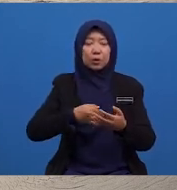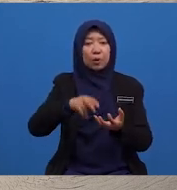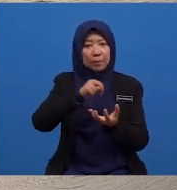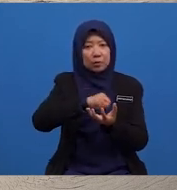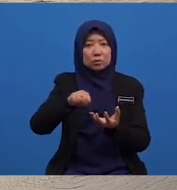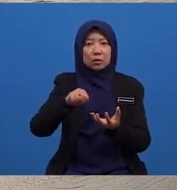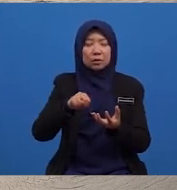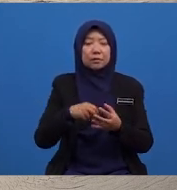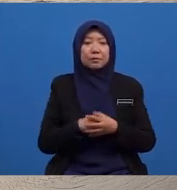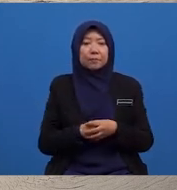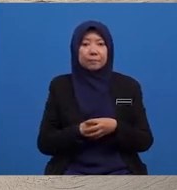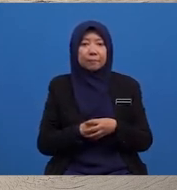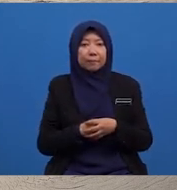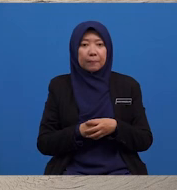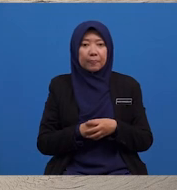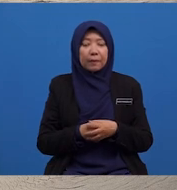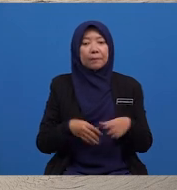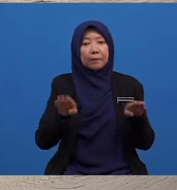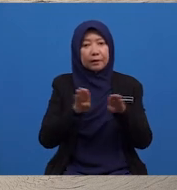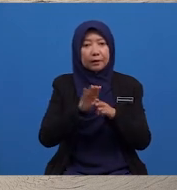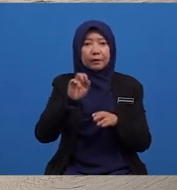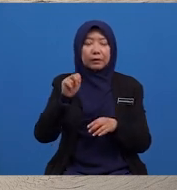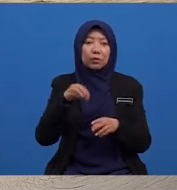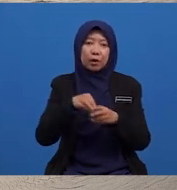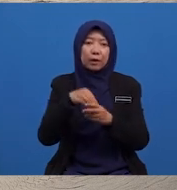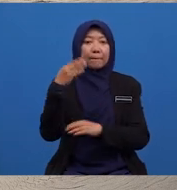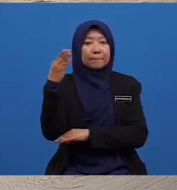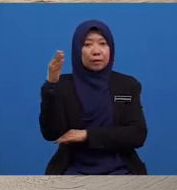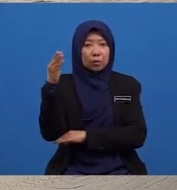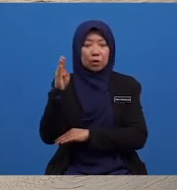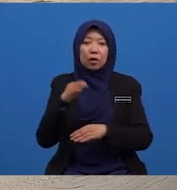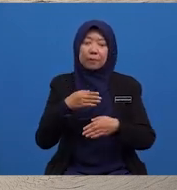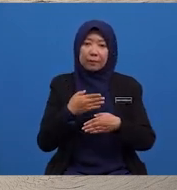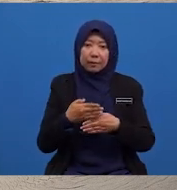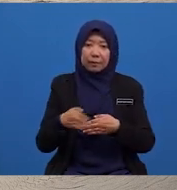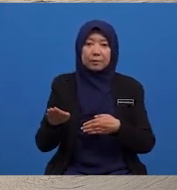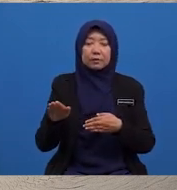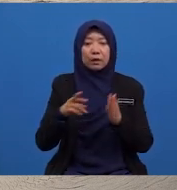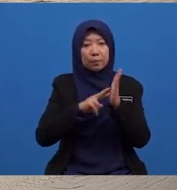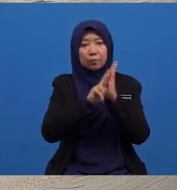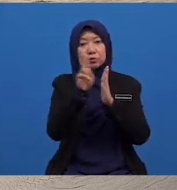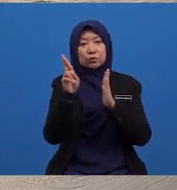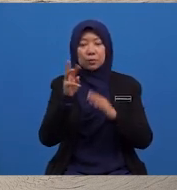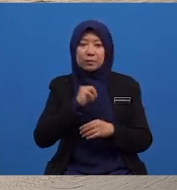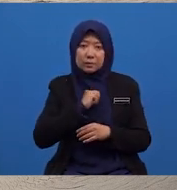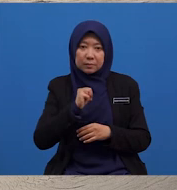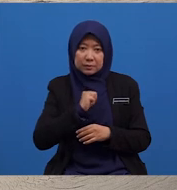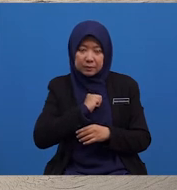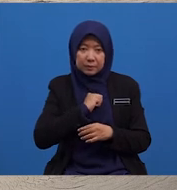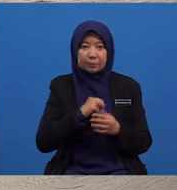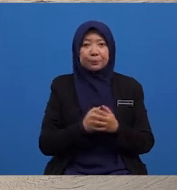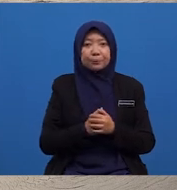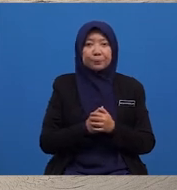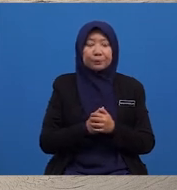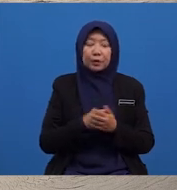melanda. 2. Pagai enau dalam belukar, melepaskan pucuk masing-masing. Peribahasa